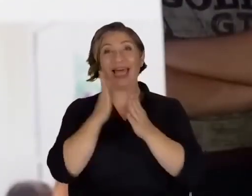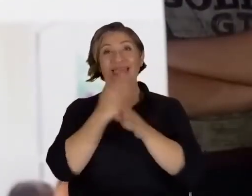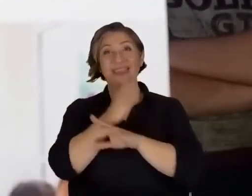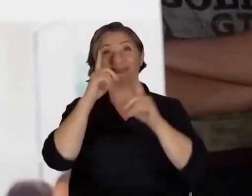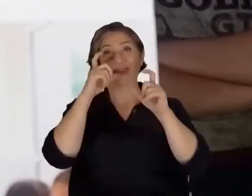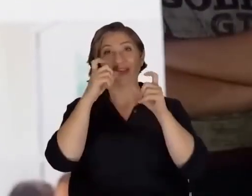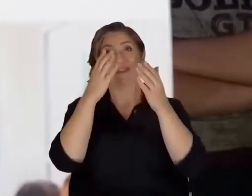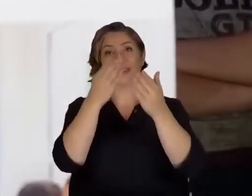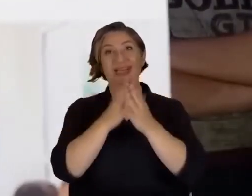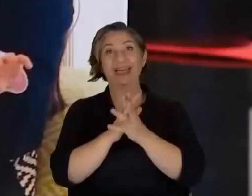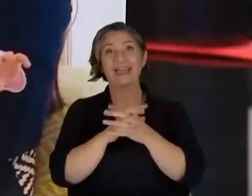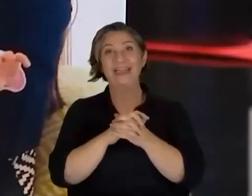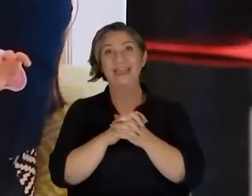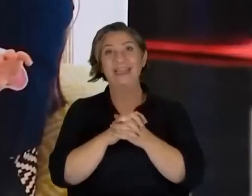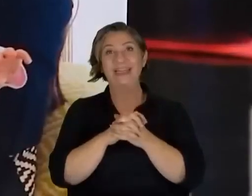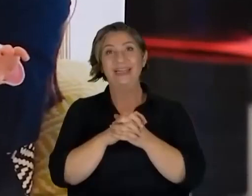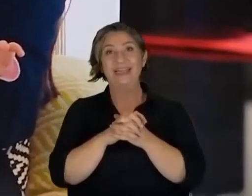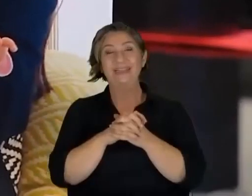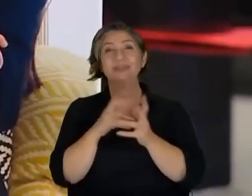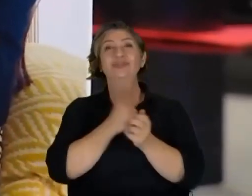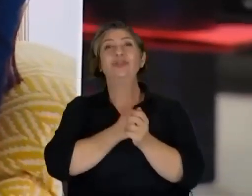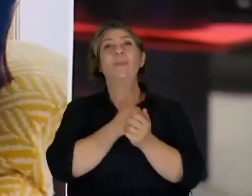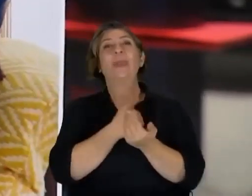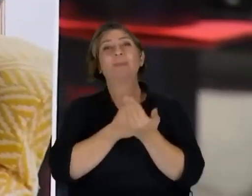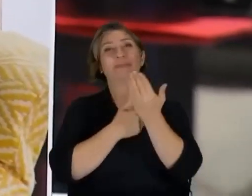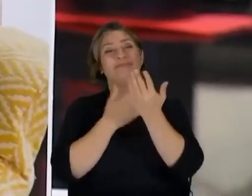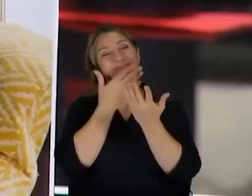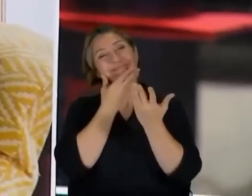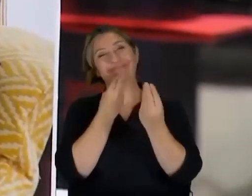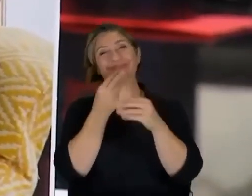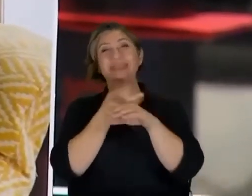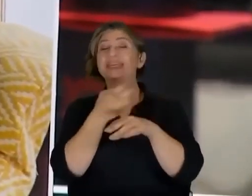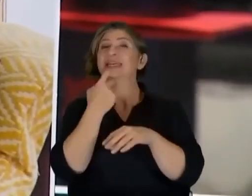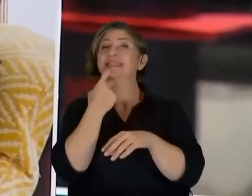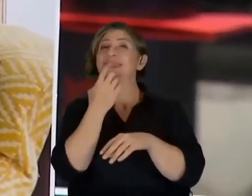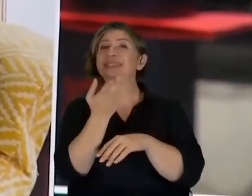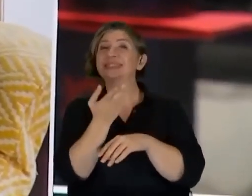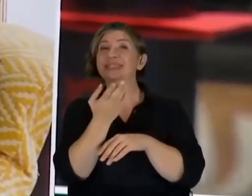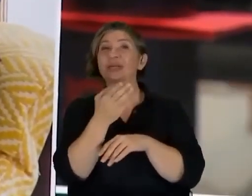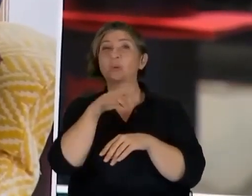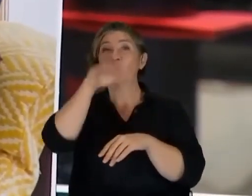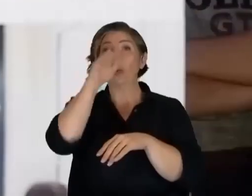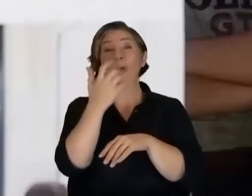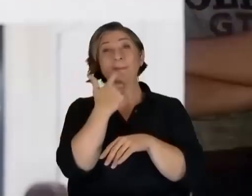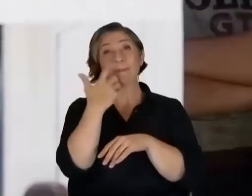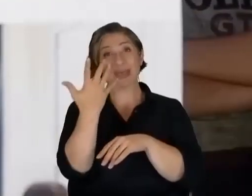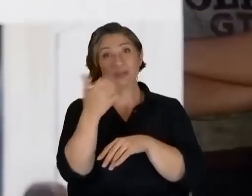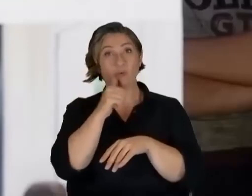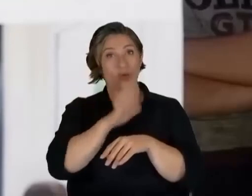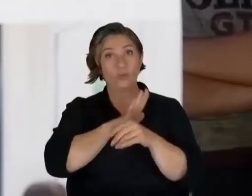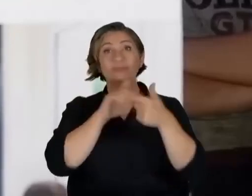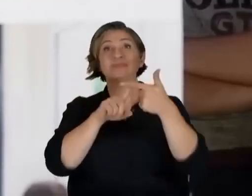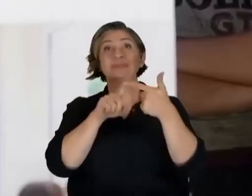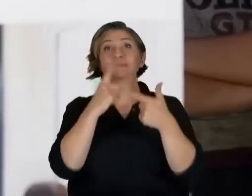Asıl fotoğrafları görelim. İşte bak. Canım benim. Şimdi kaç yaşlarındalar maşallah? Büyük 5 yaşında